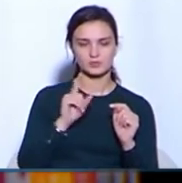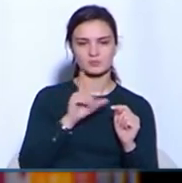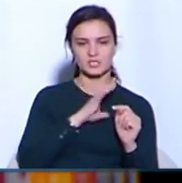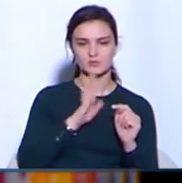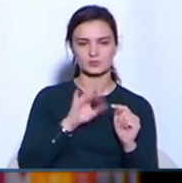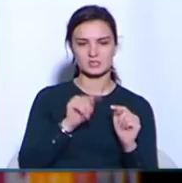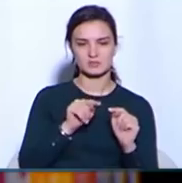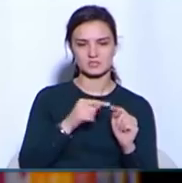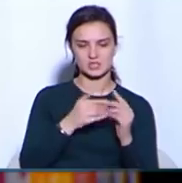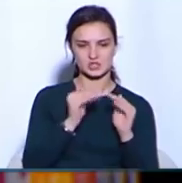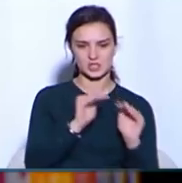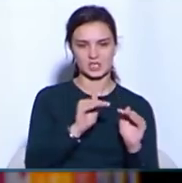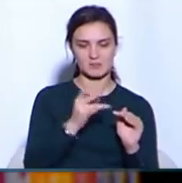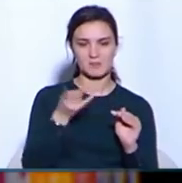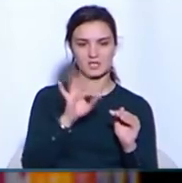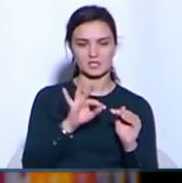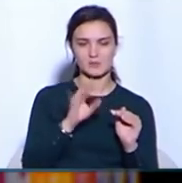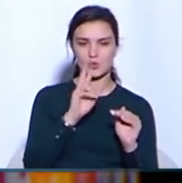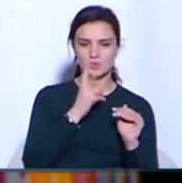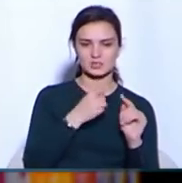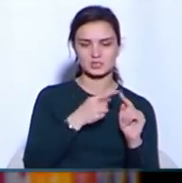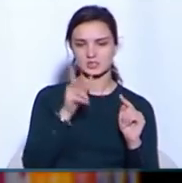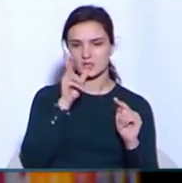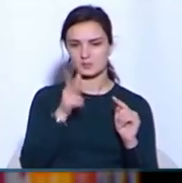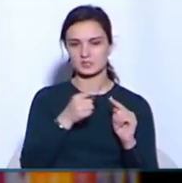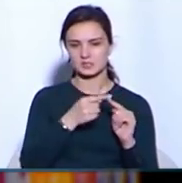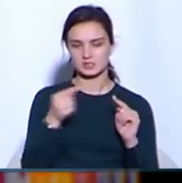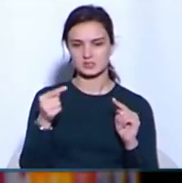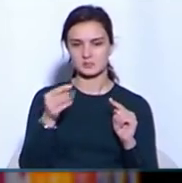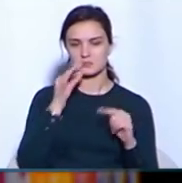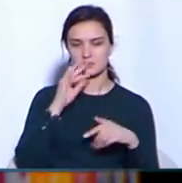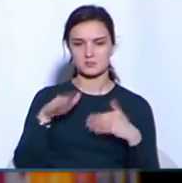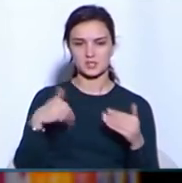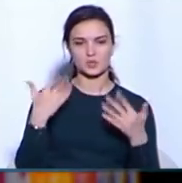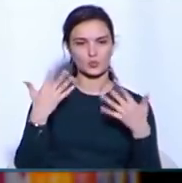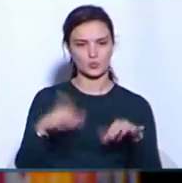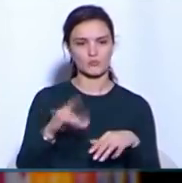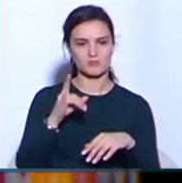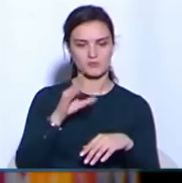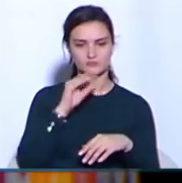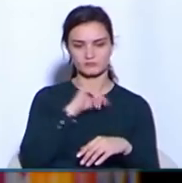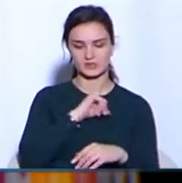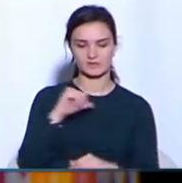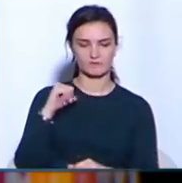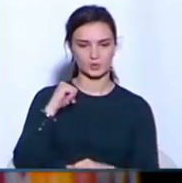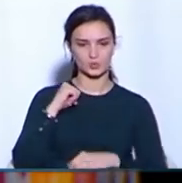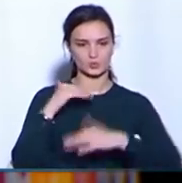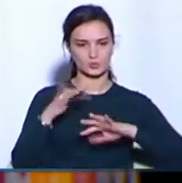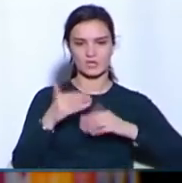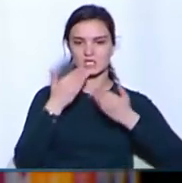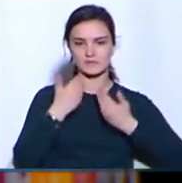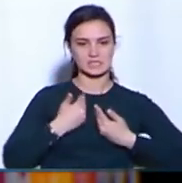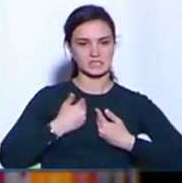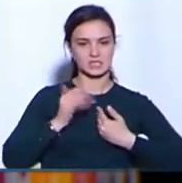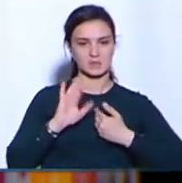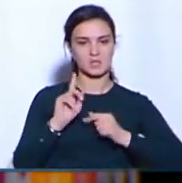გქონდეს ამასთან შეხება, მაგრამ 2-დან 3 წლისთვის, 3 წლის მერე უკვე აქტიურად, როდესაც ბავშვი თვითონ გადადის, უკვე აღარც